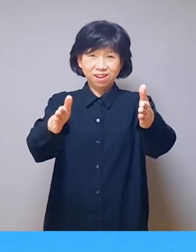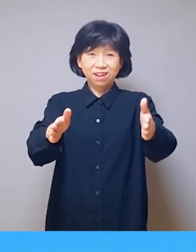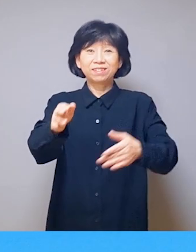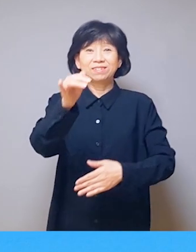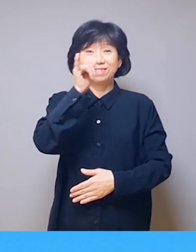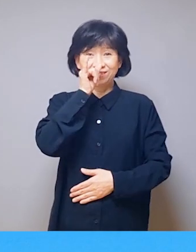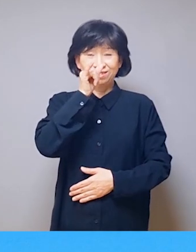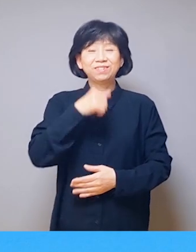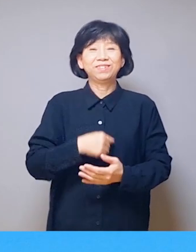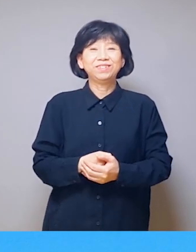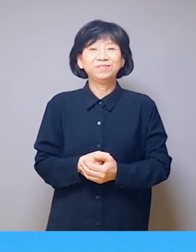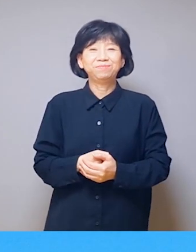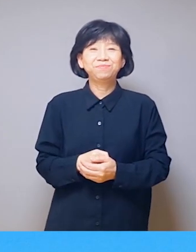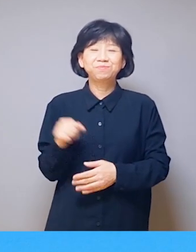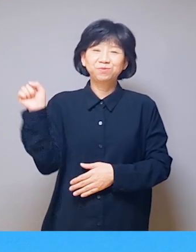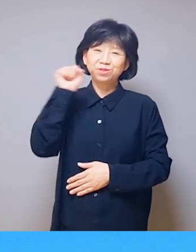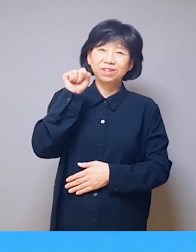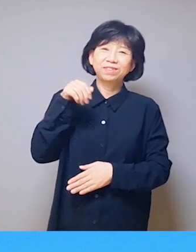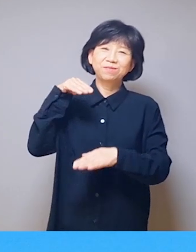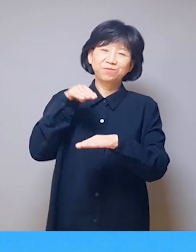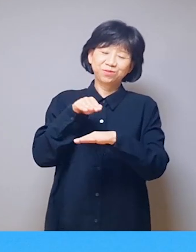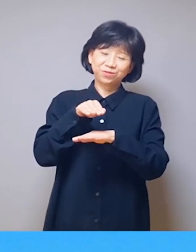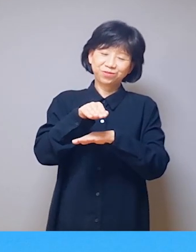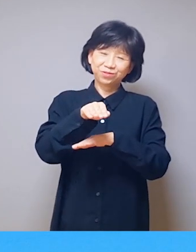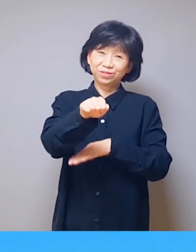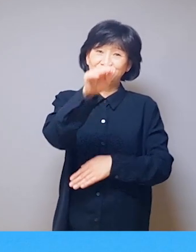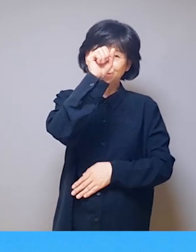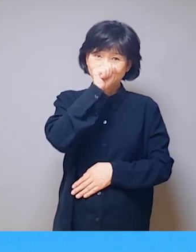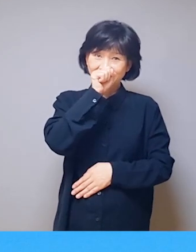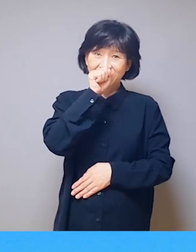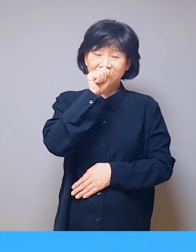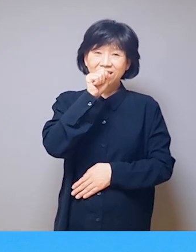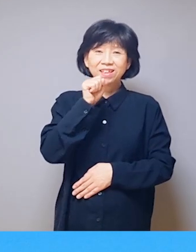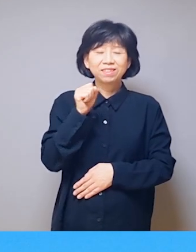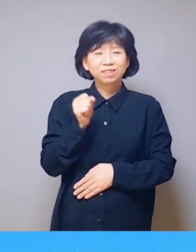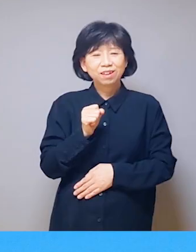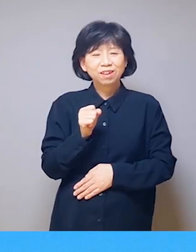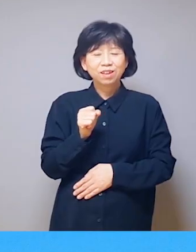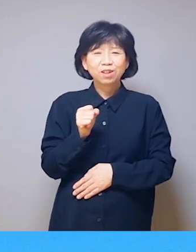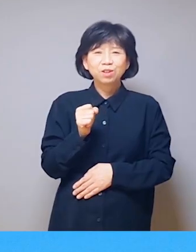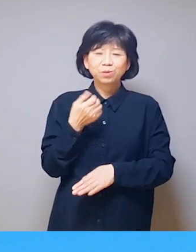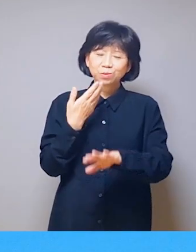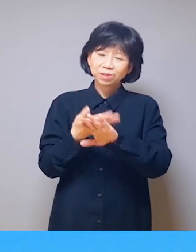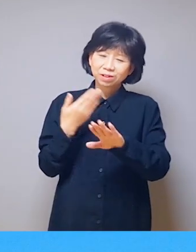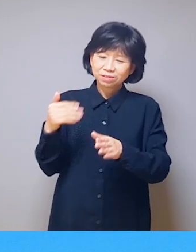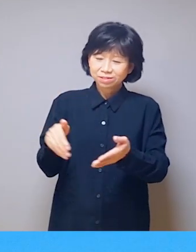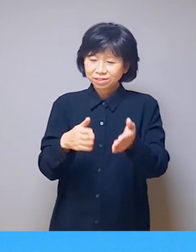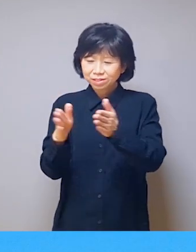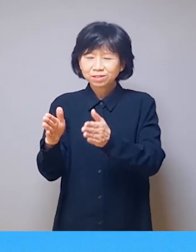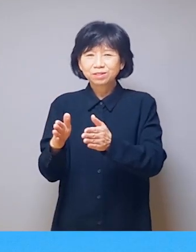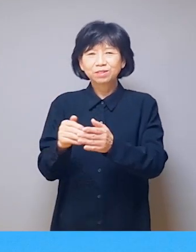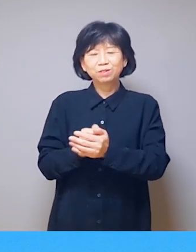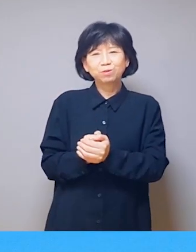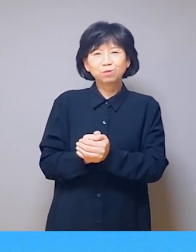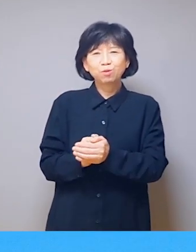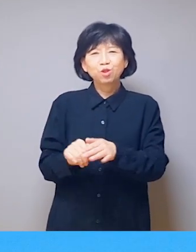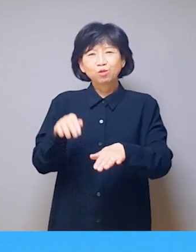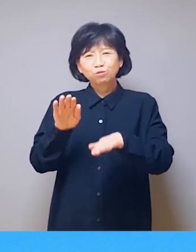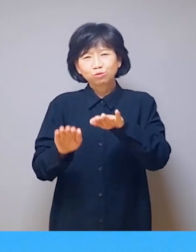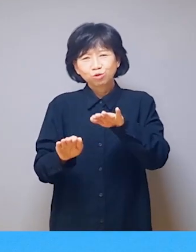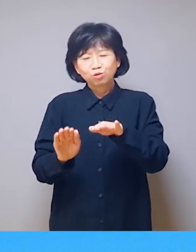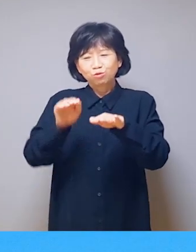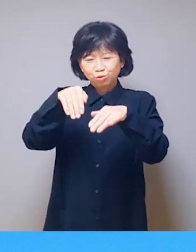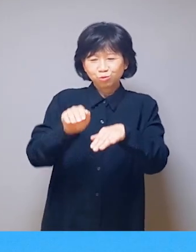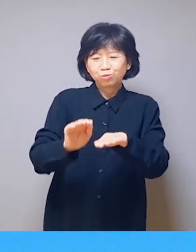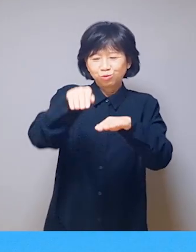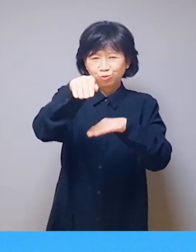뭐 승차감도 괜찮죠. 그런데 어떤 길은 가다 보면은 이 포장이 잘 안 돼 있어요. 그래서 비포장 도로 뭐